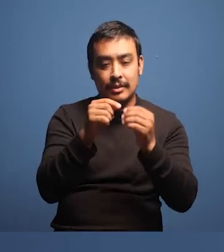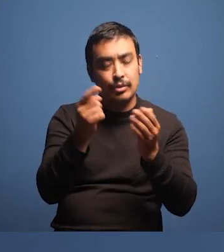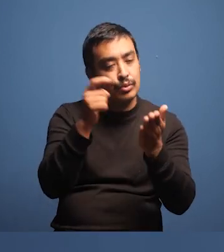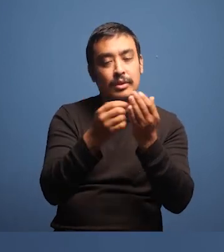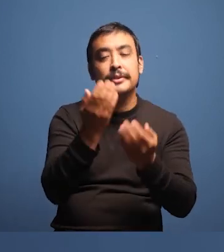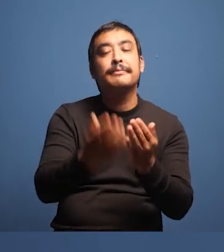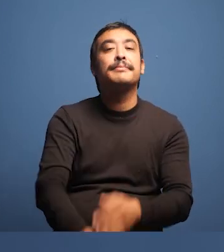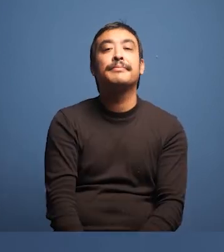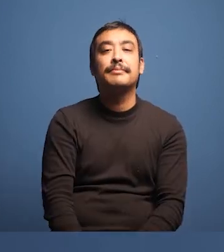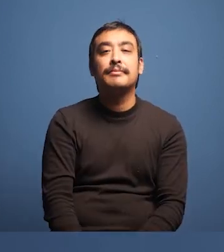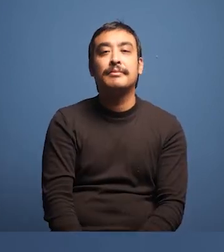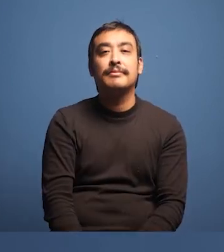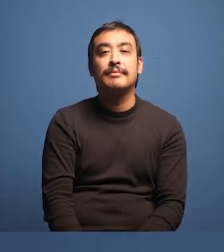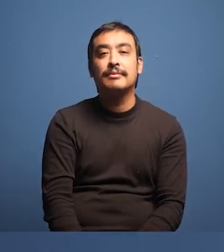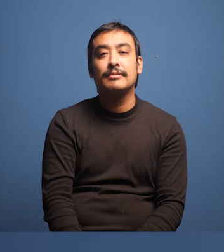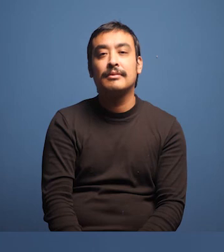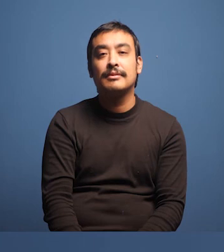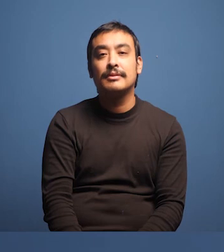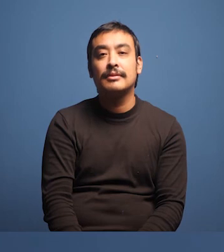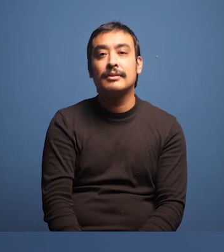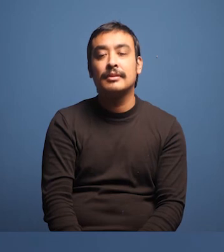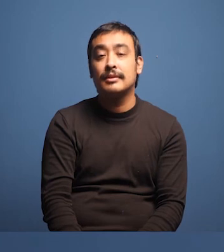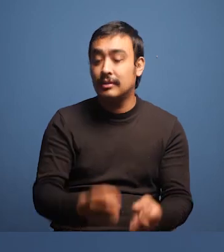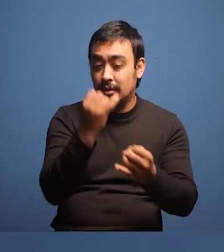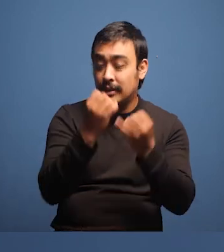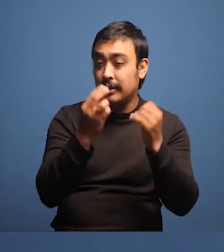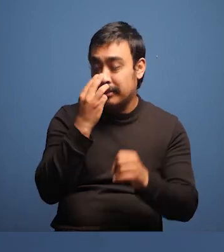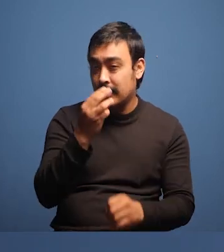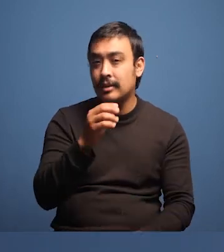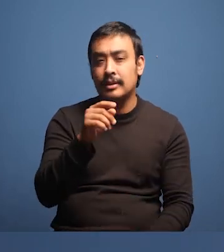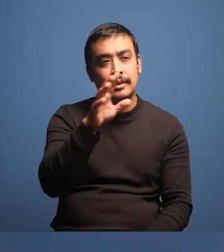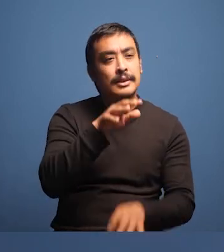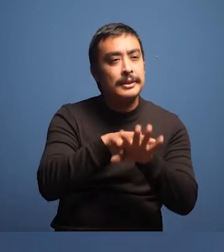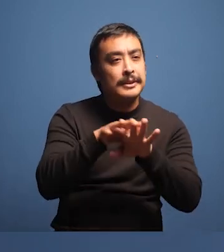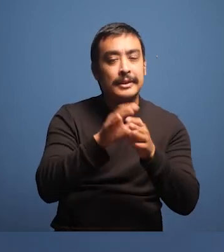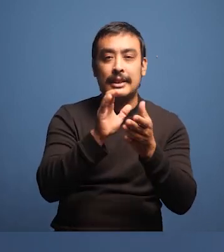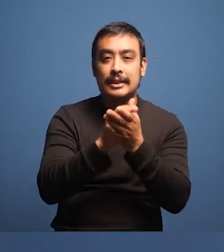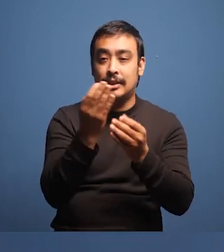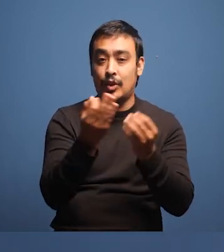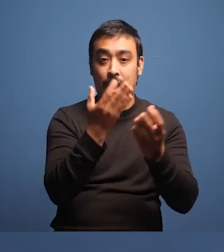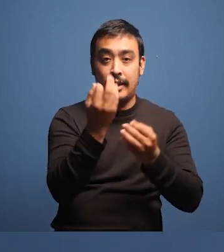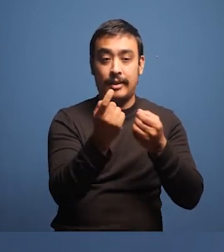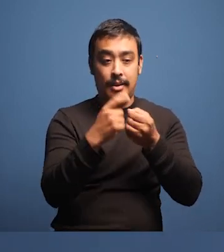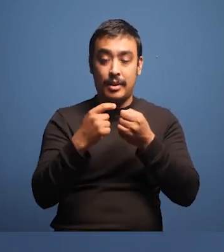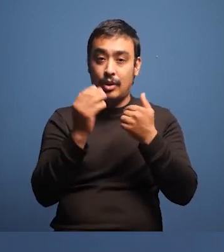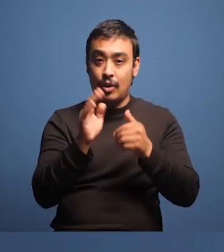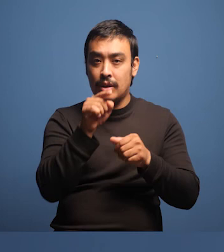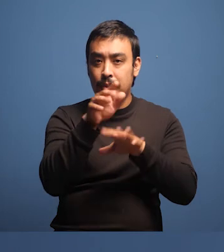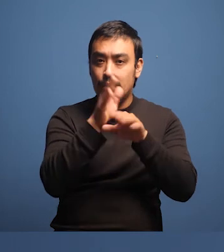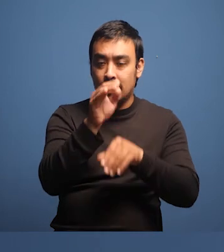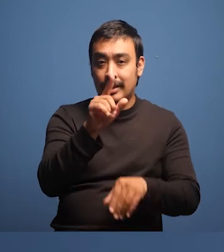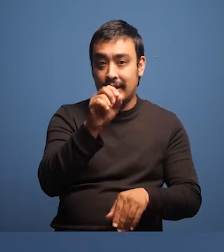हुन्छ। सायद यो एन्डमा आइसक्दाखेरि चाहिँ धेरै साथीहरू नयाँ नि जोडिरहनु भएको छ र हजुरहरूले चाहिँ यो